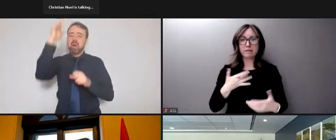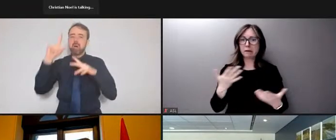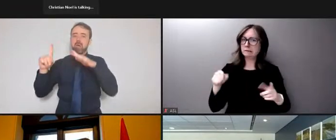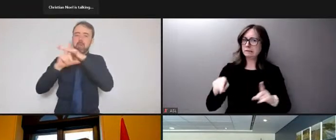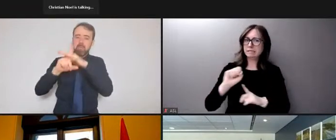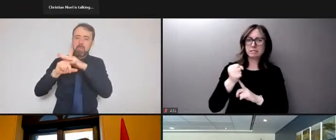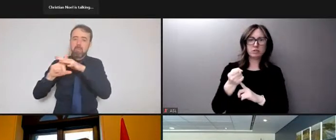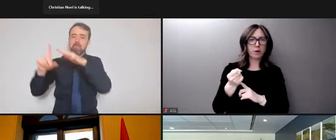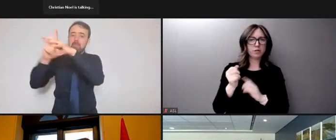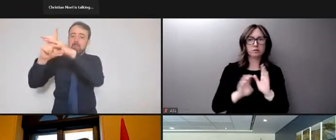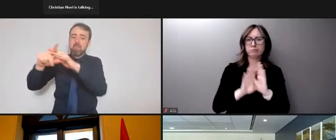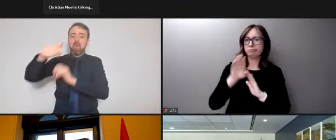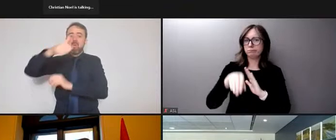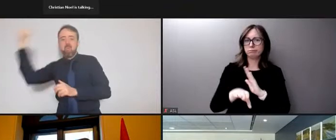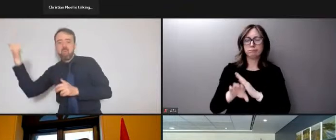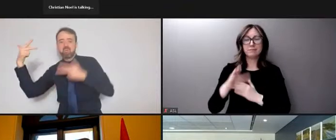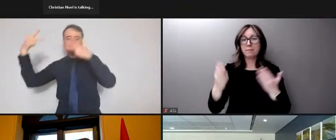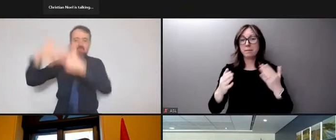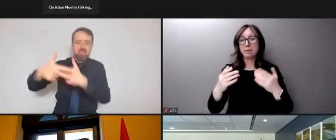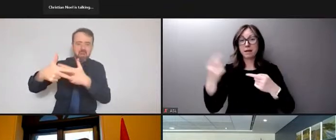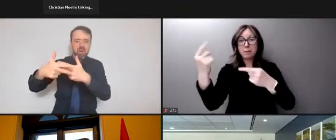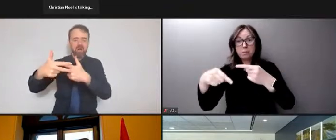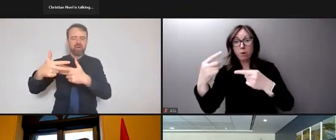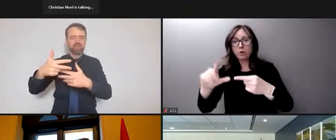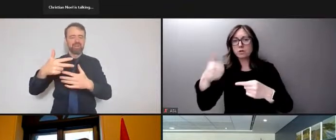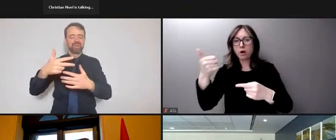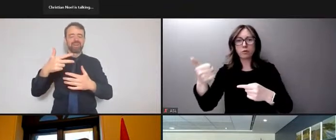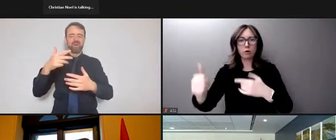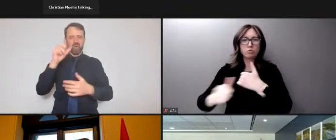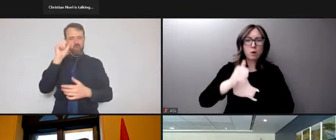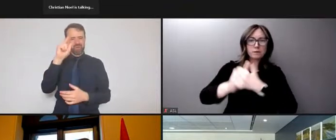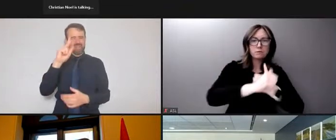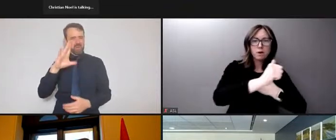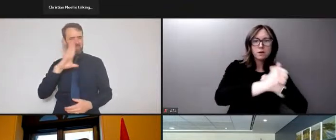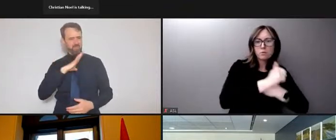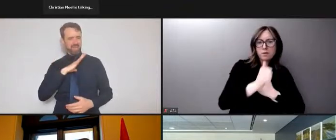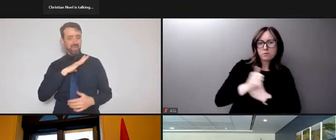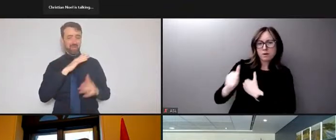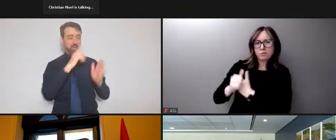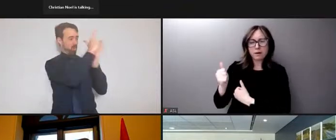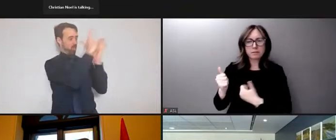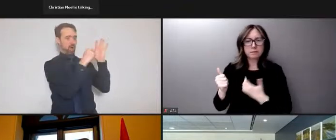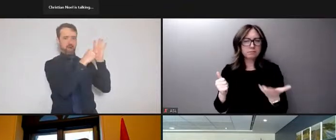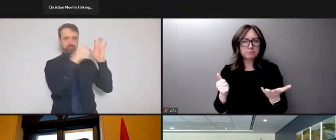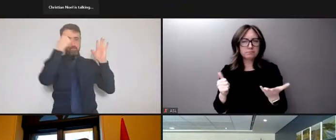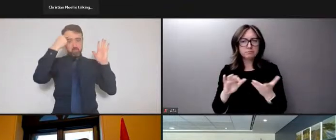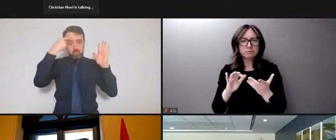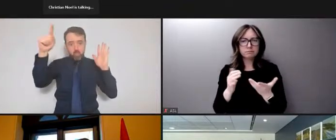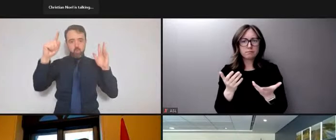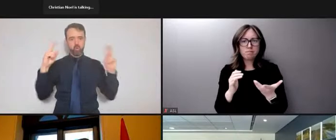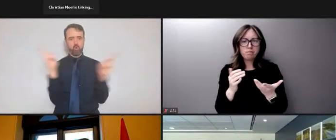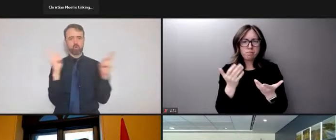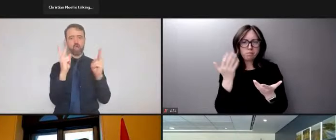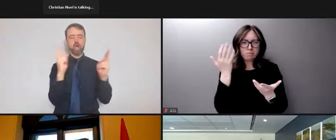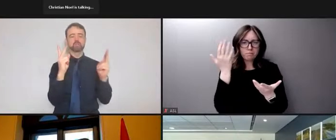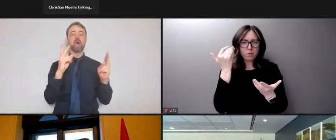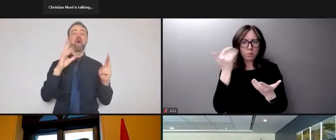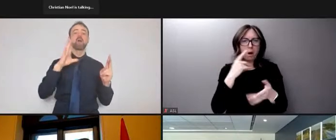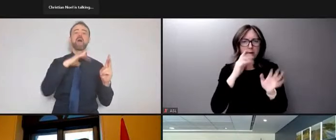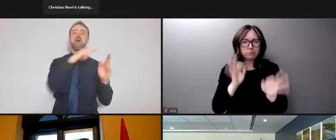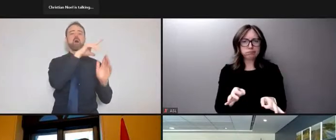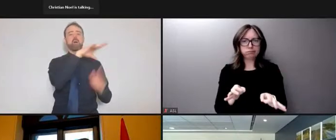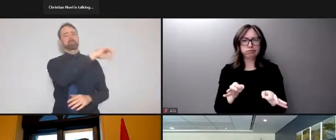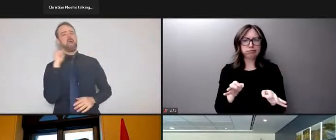la frontière. Mais là, comment pouvez-vous justifier, utiliser un mécanisme d'urgence pour faire de la prévention?